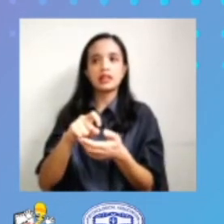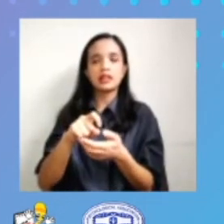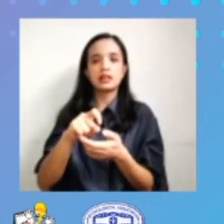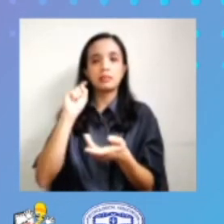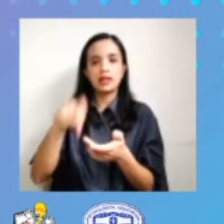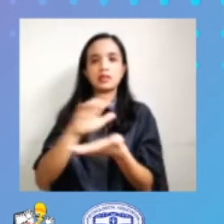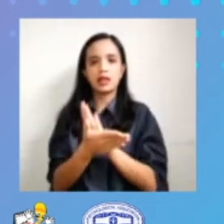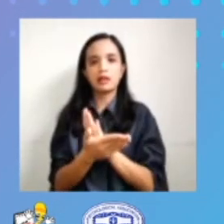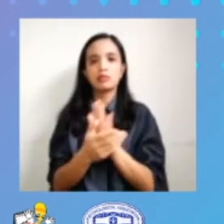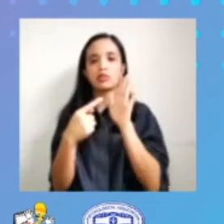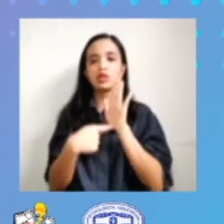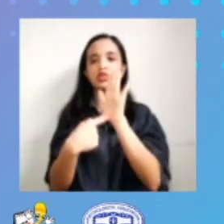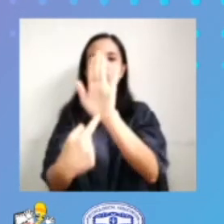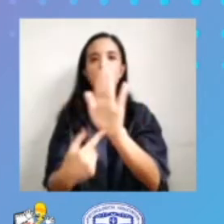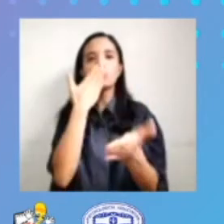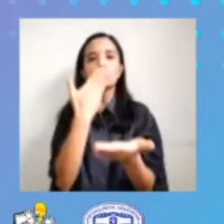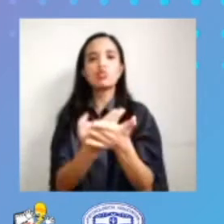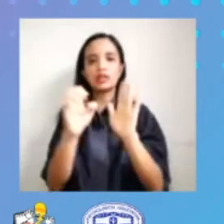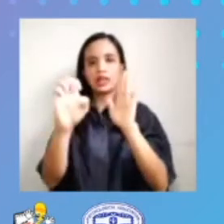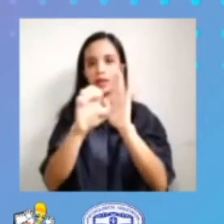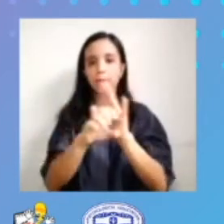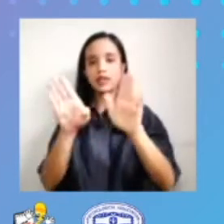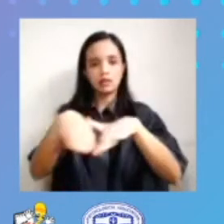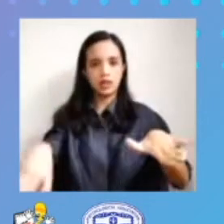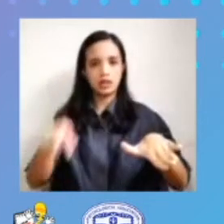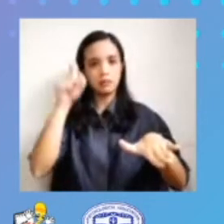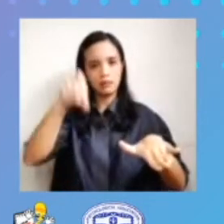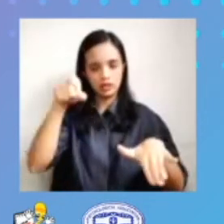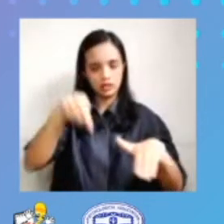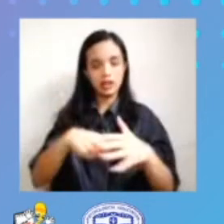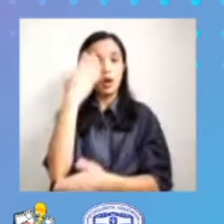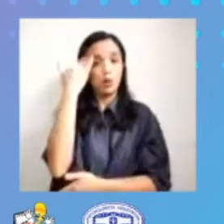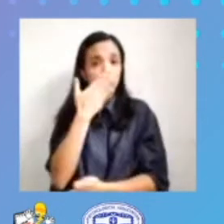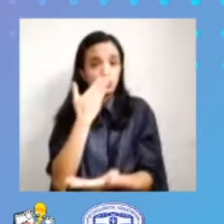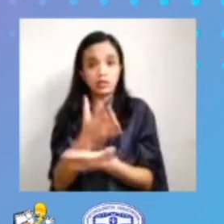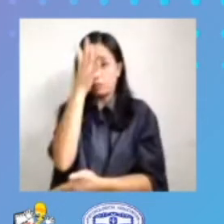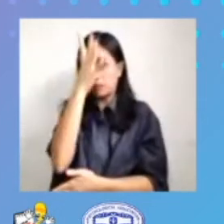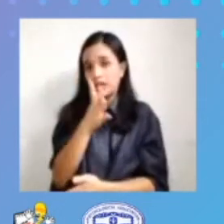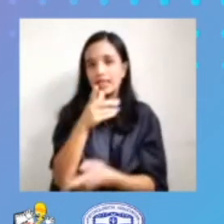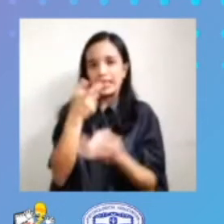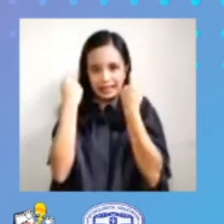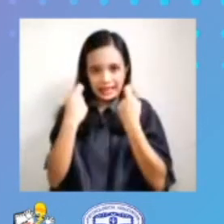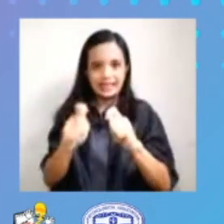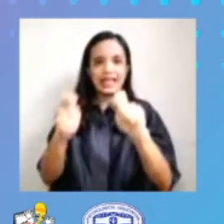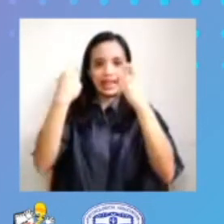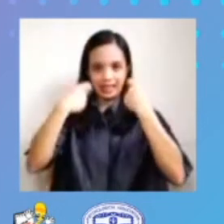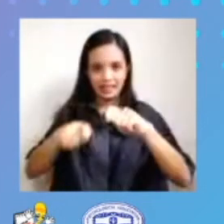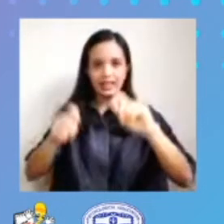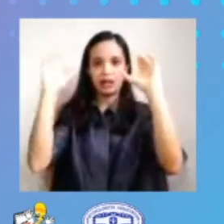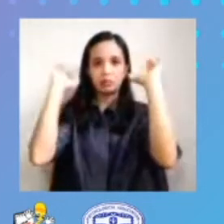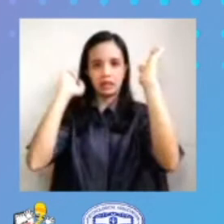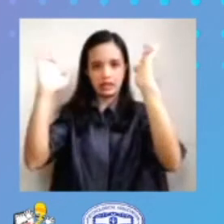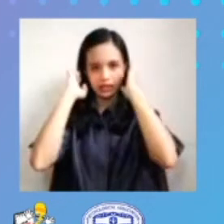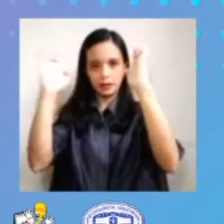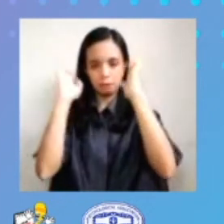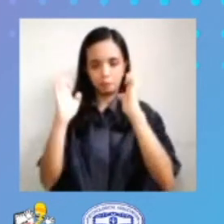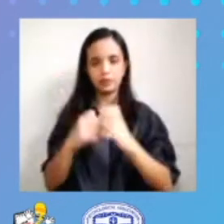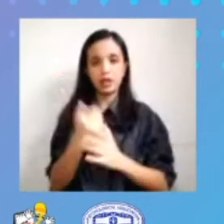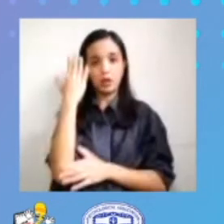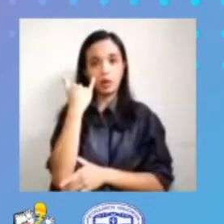Mula naman ito kay Miss Jella. Hindi lang po natin alam kung saan siyang division, no? Ito, how to